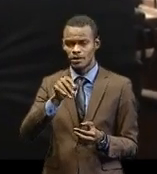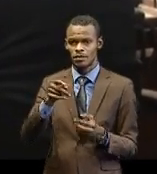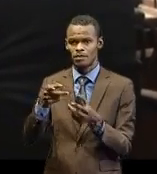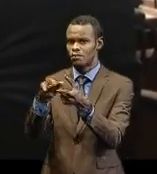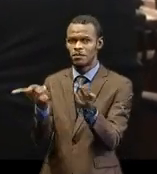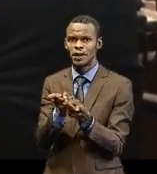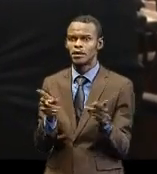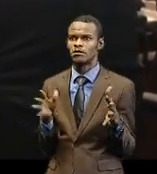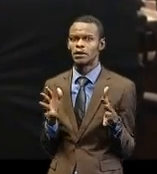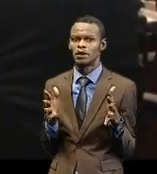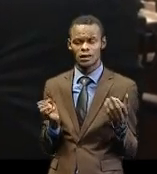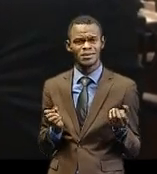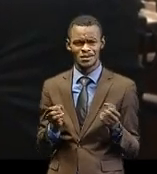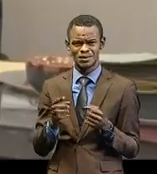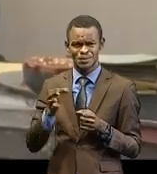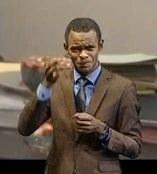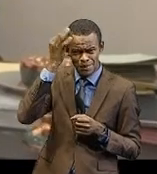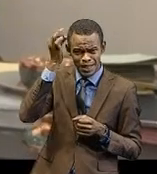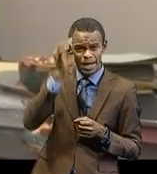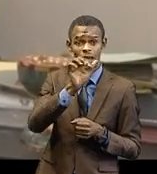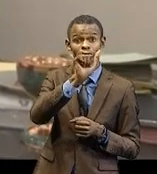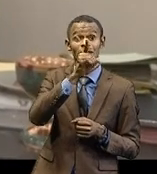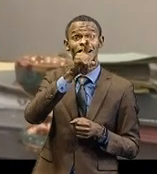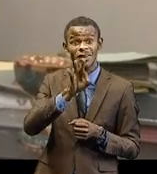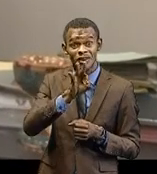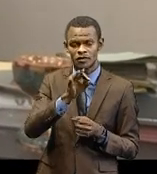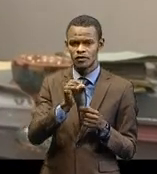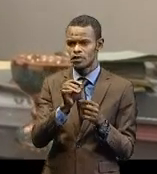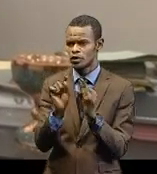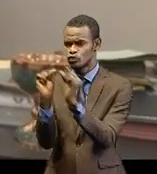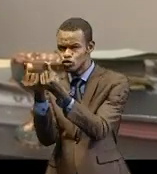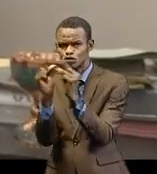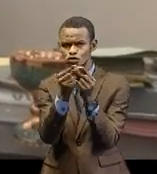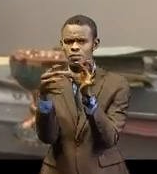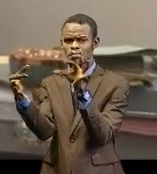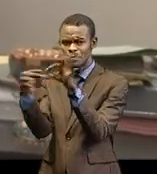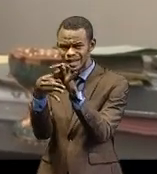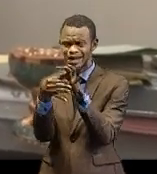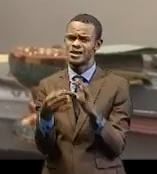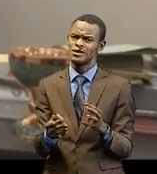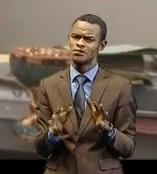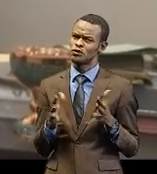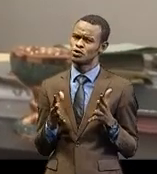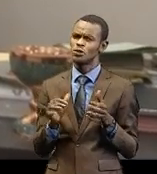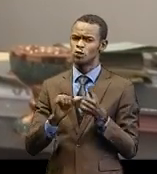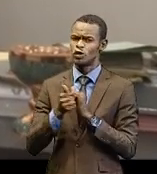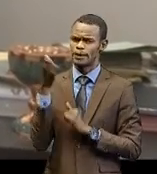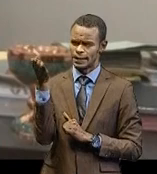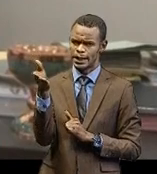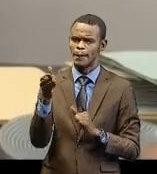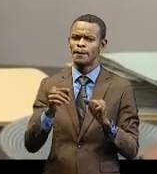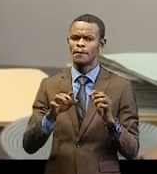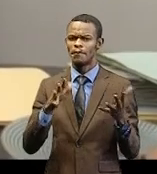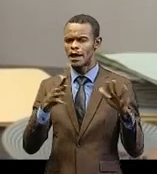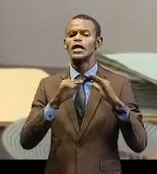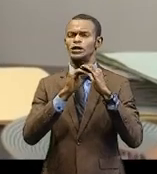terroristes ADF-MTM et leurs supplétifs ou complices Mai Mai. Il en est de même dans une partie de